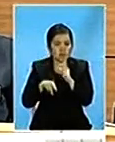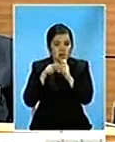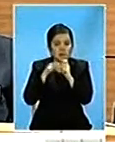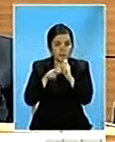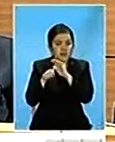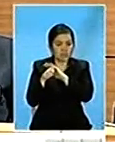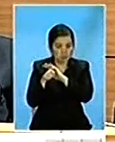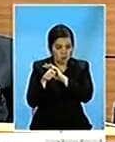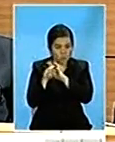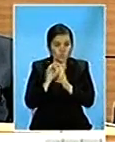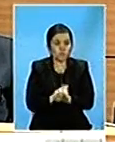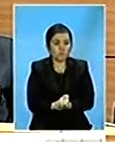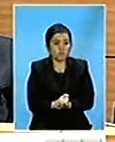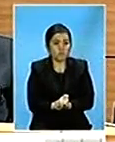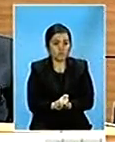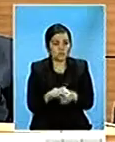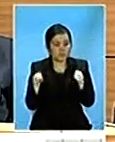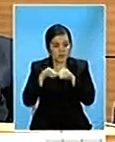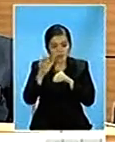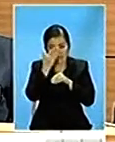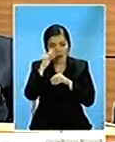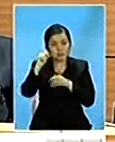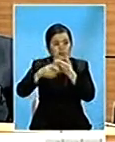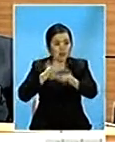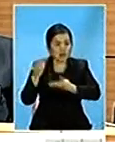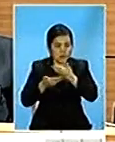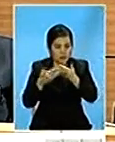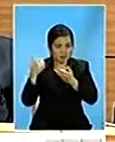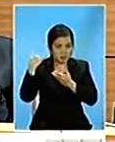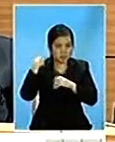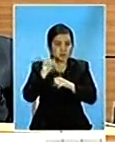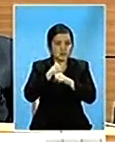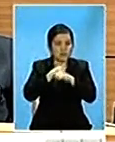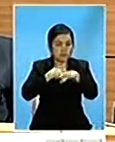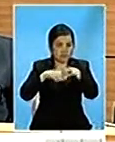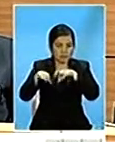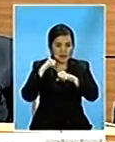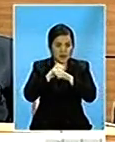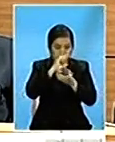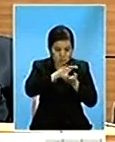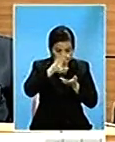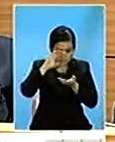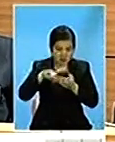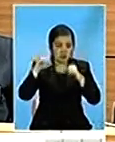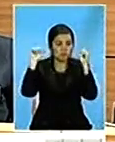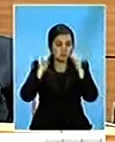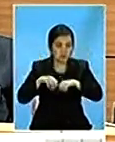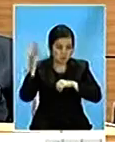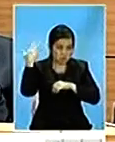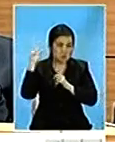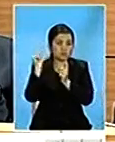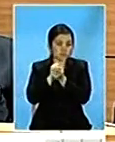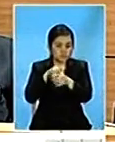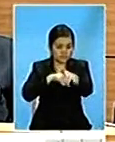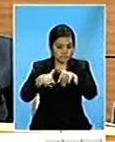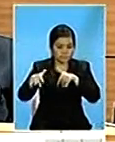ช่วงใกล้ๆตลาดนั่นคือเป็นบริเวณที่จัดการใ ที่ตกลงกันที่ไปพบกับพี่น้อง